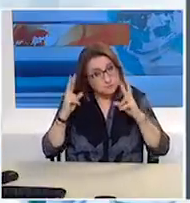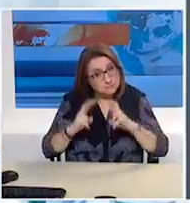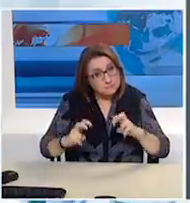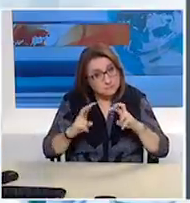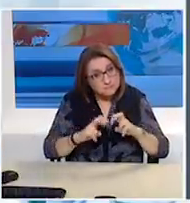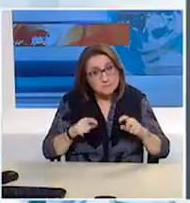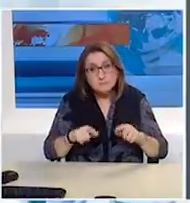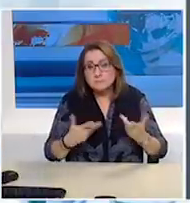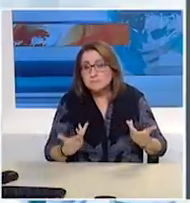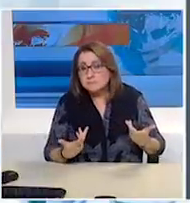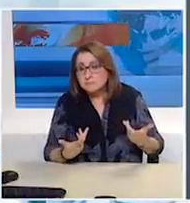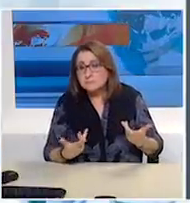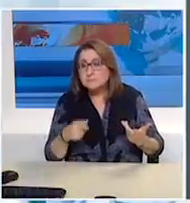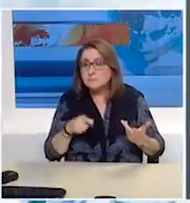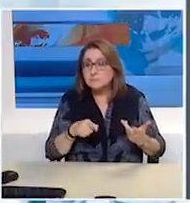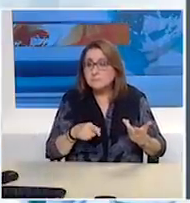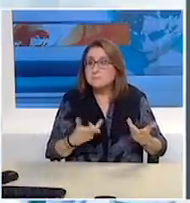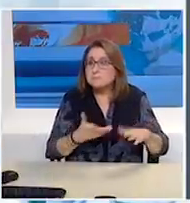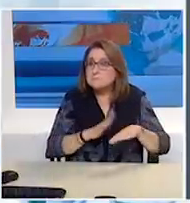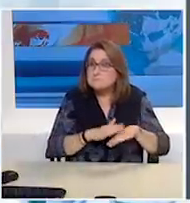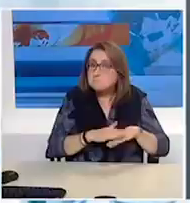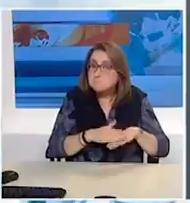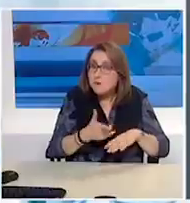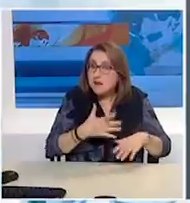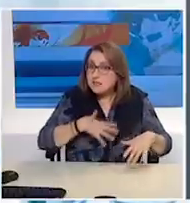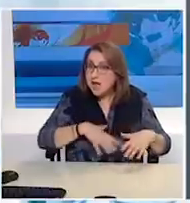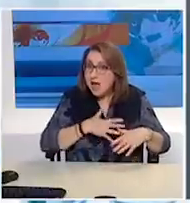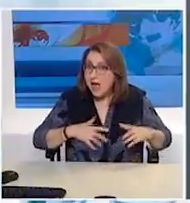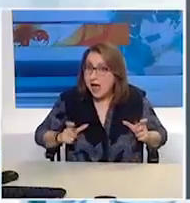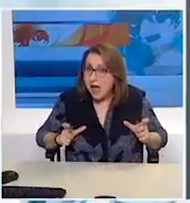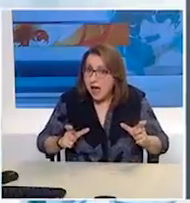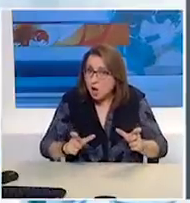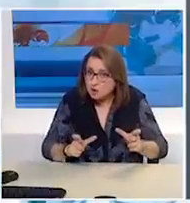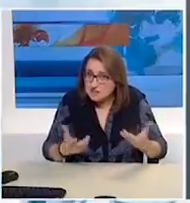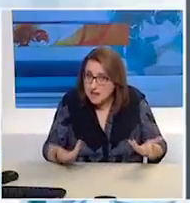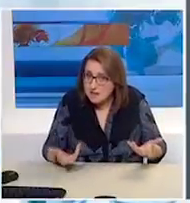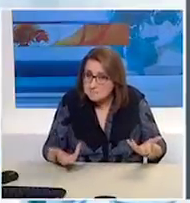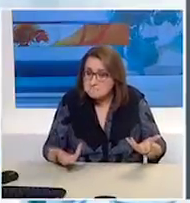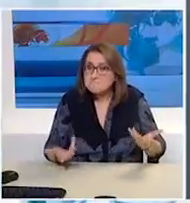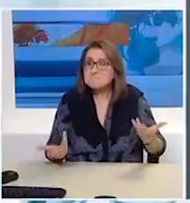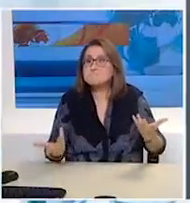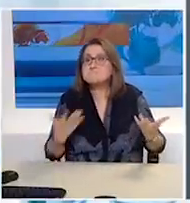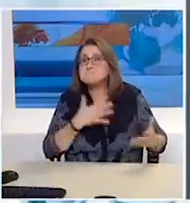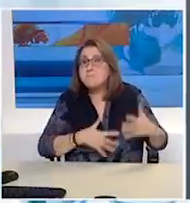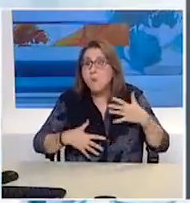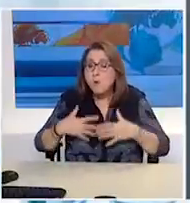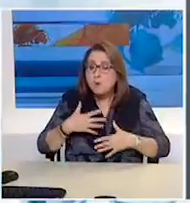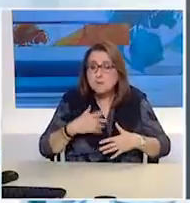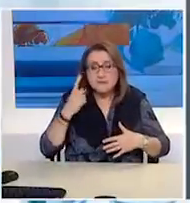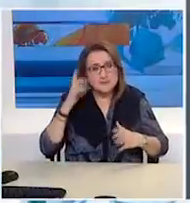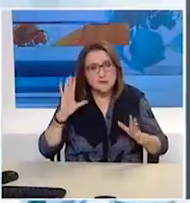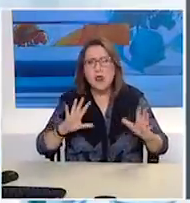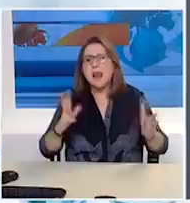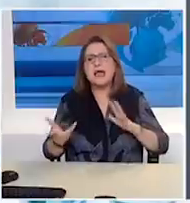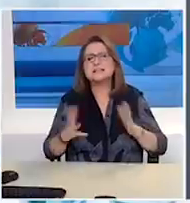κάτι που οφείλεται στη νόσο, είναι κάτι που οφείλεται σε αντισώματα και στην ανοσία εναντί της νόσου. Πάντως, αυτό που καταλήγουν είναι ότι είναι